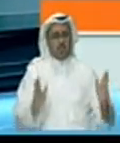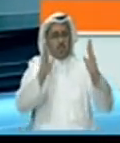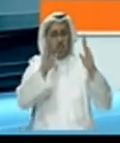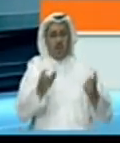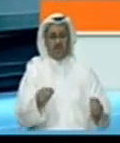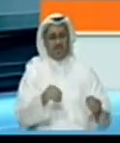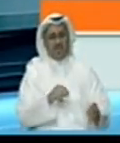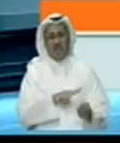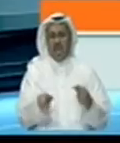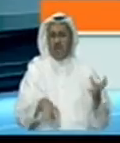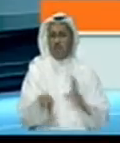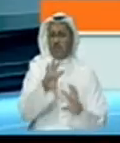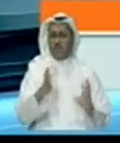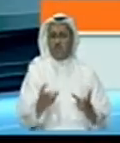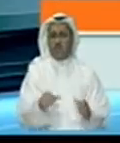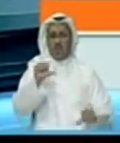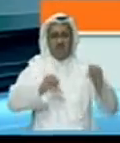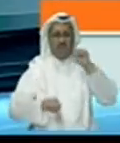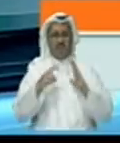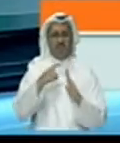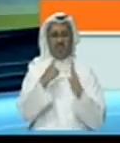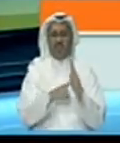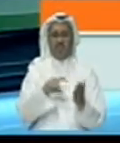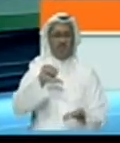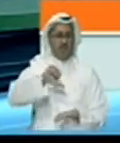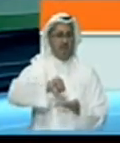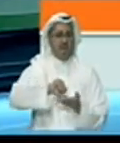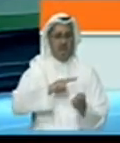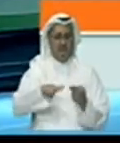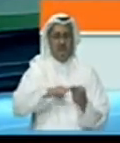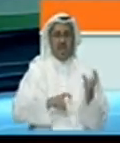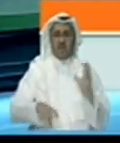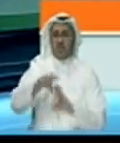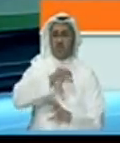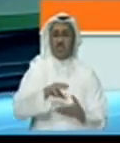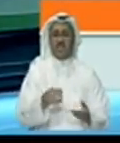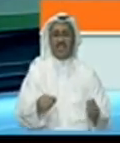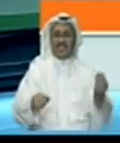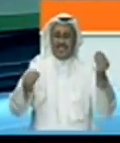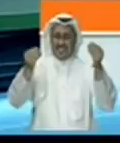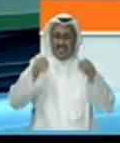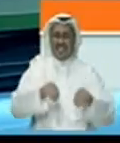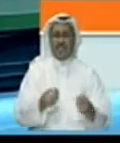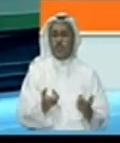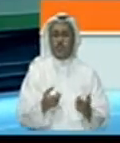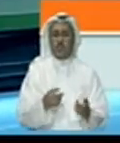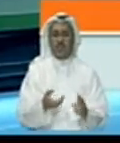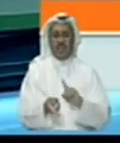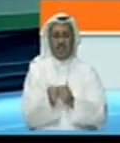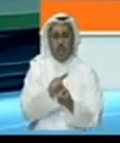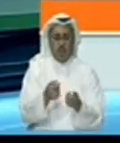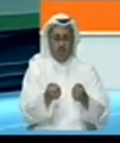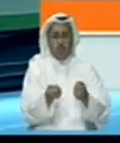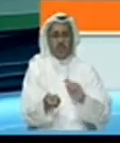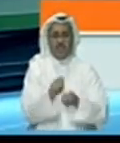للتحديات الملحة فيما يتعلق بإخفاق إيران المتعمد في معالجة أوجه القصور المنهجية لغسيل الأموال